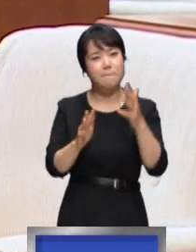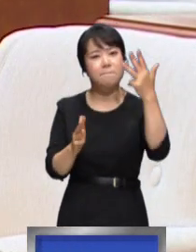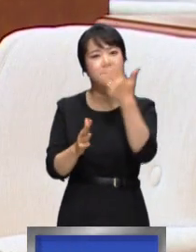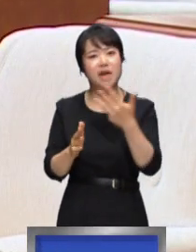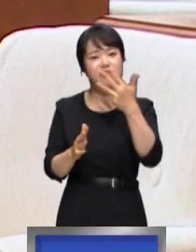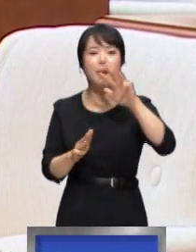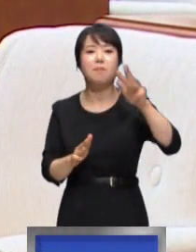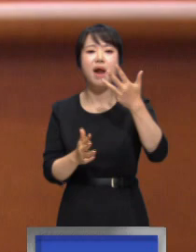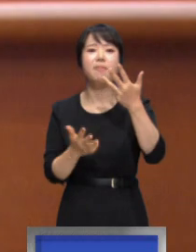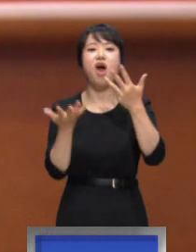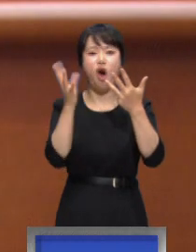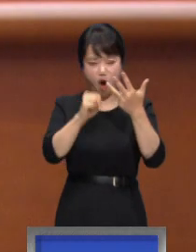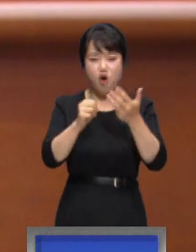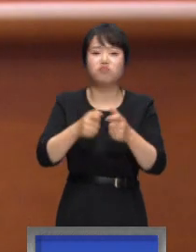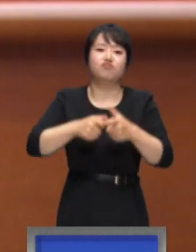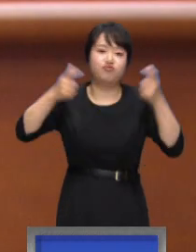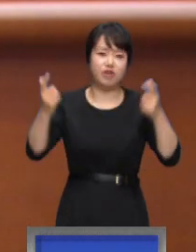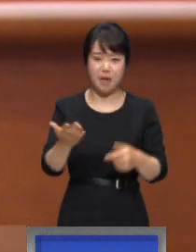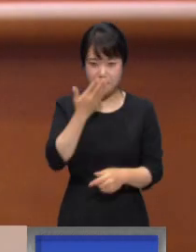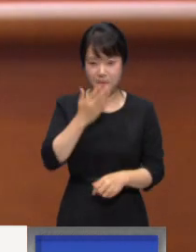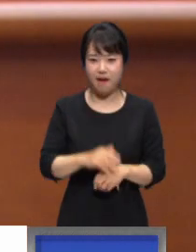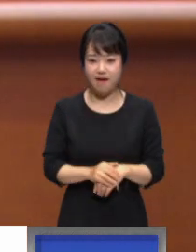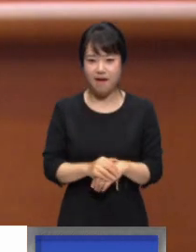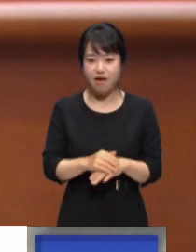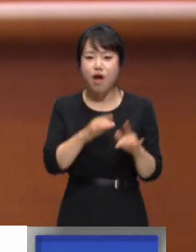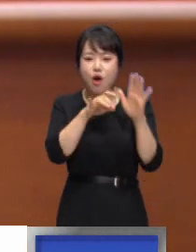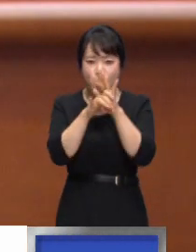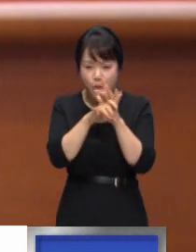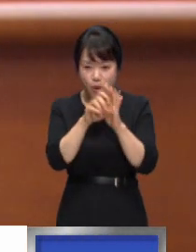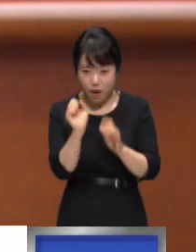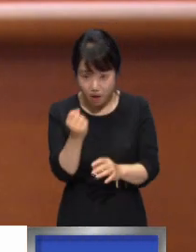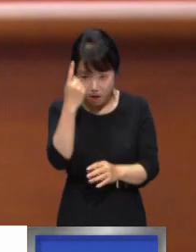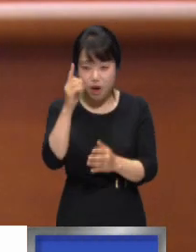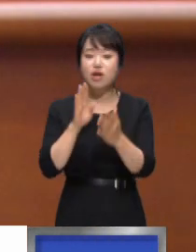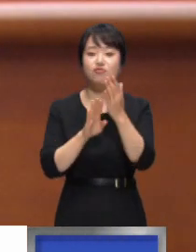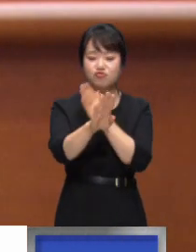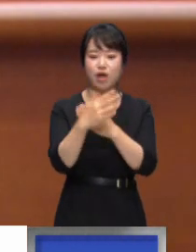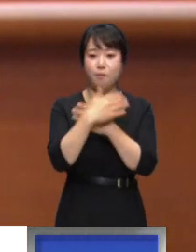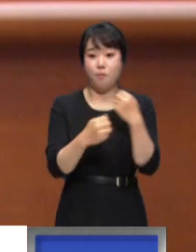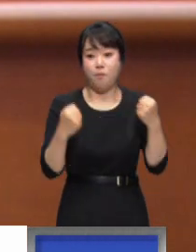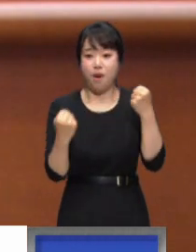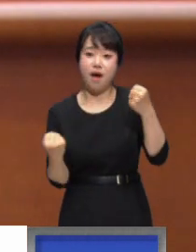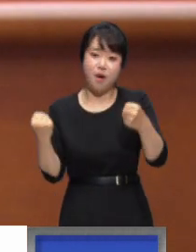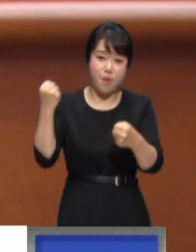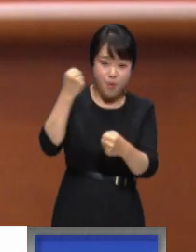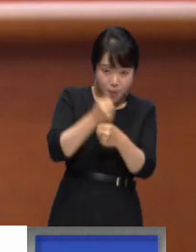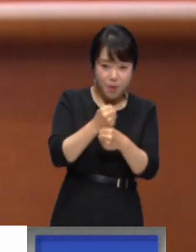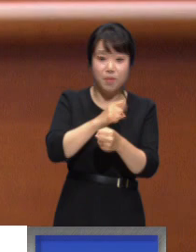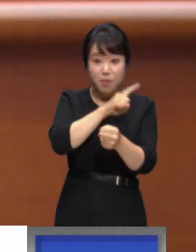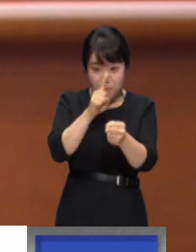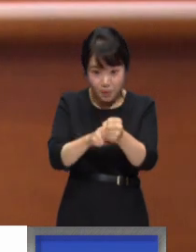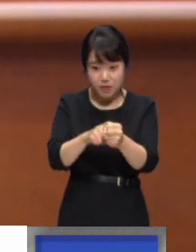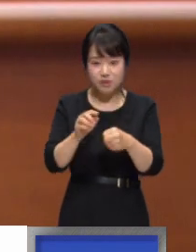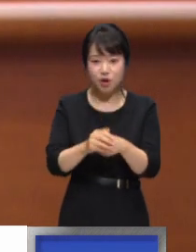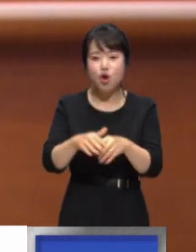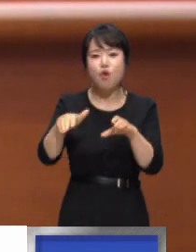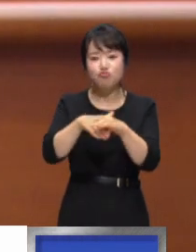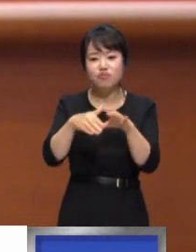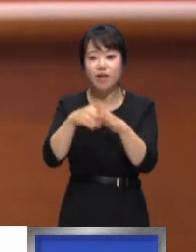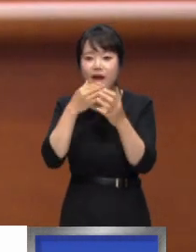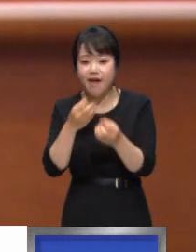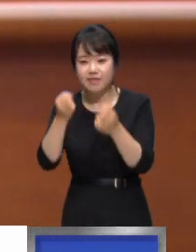원으로 늘어납니다. 코로나 이후 건강한 일상으로의 조속한 회복을 위한 문화예술 행사